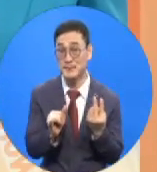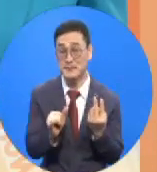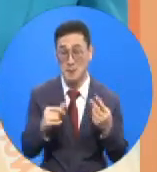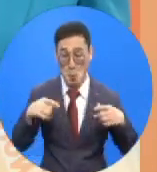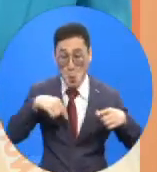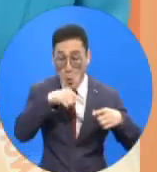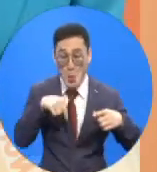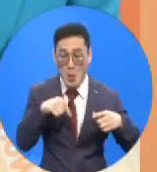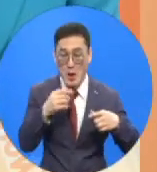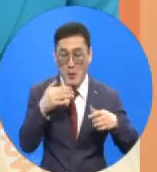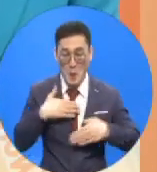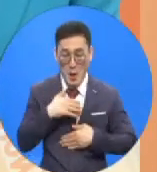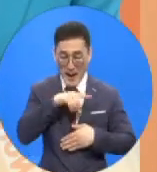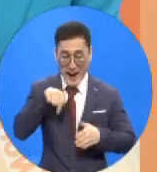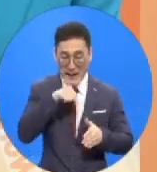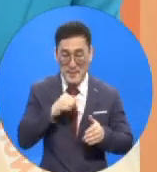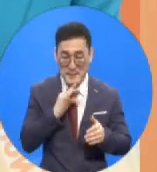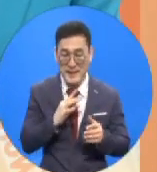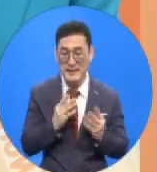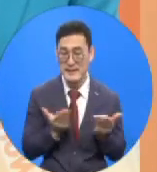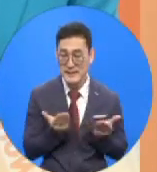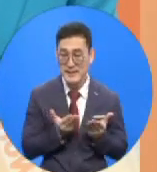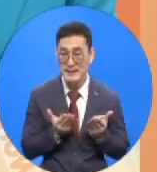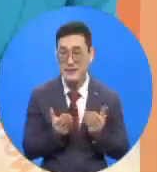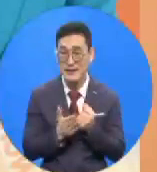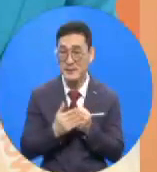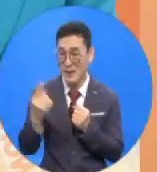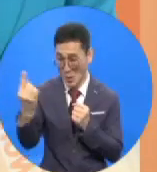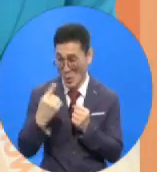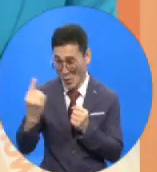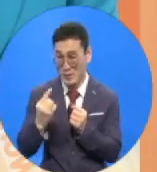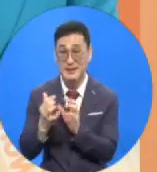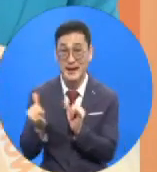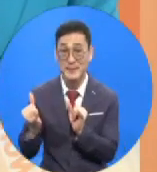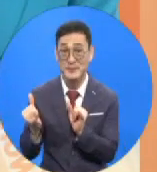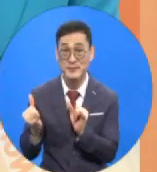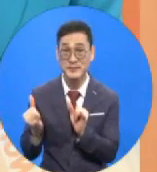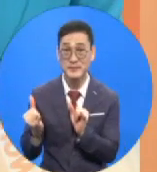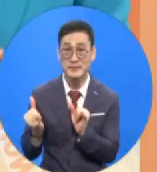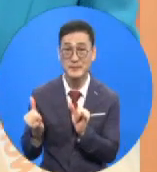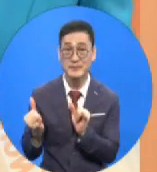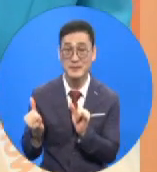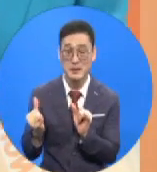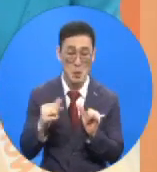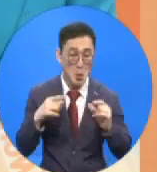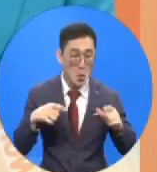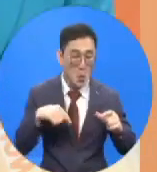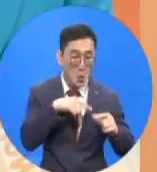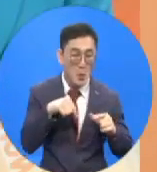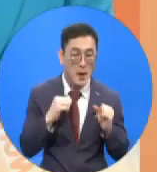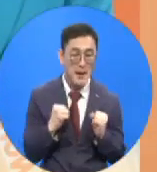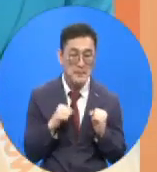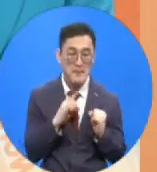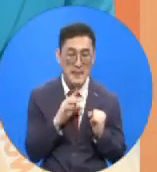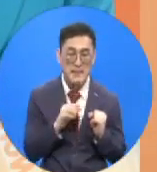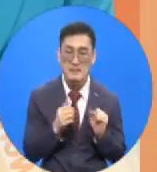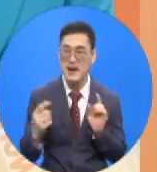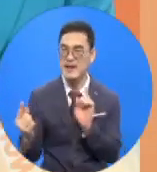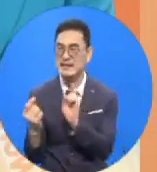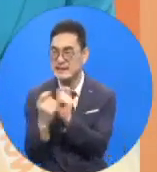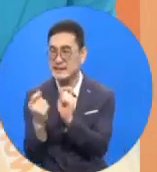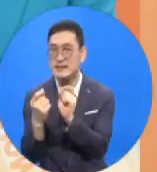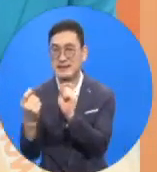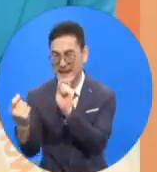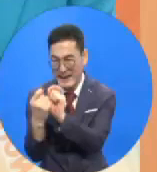않으셨을 넣어요 그 세가지 요인 열을 아직은 조금 더 지켜 봐야 되고 그리고 접촉 그 반경이 아마 조금 적어 쓸 거고